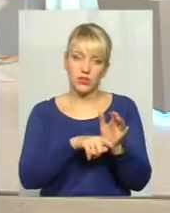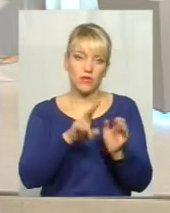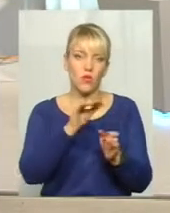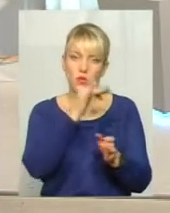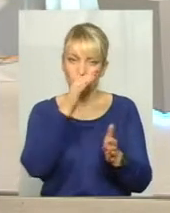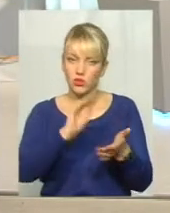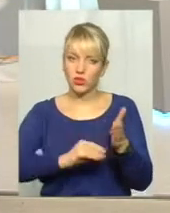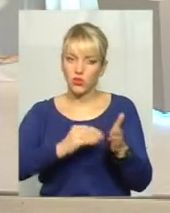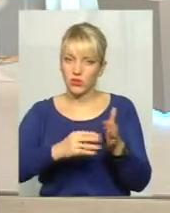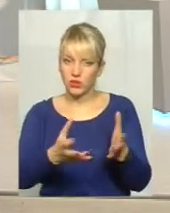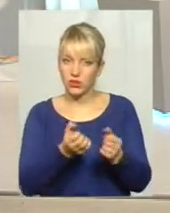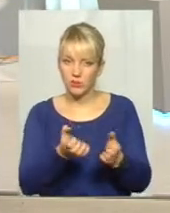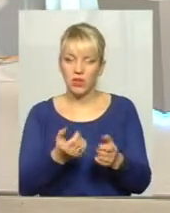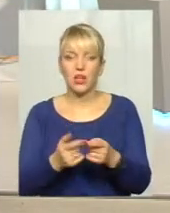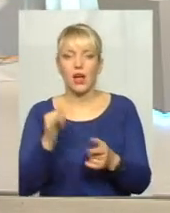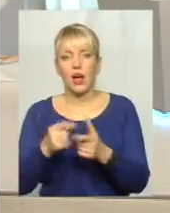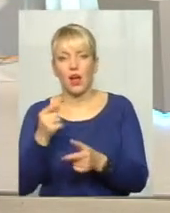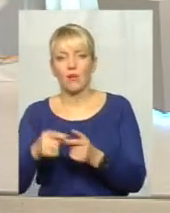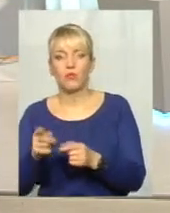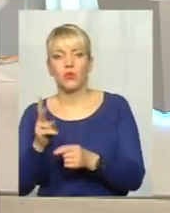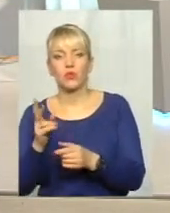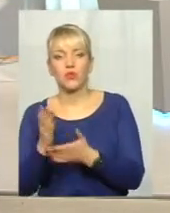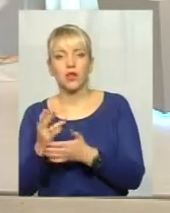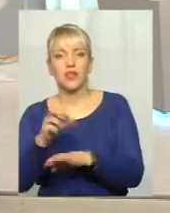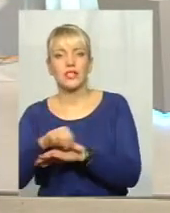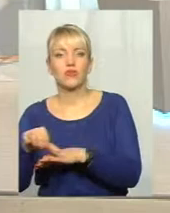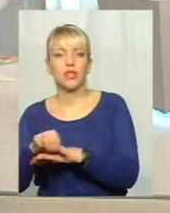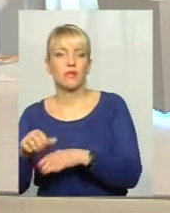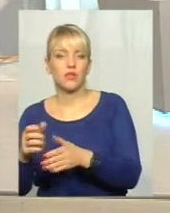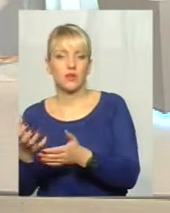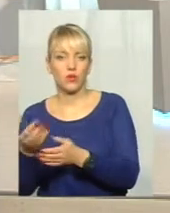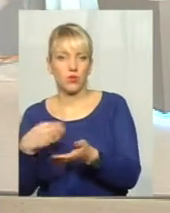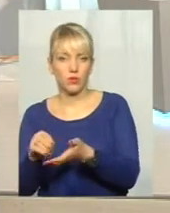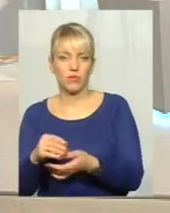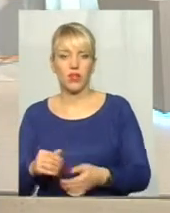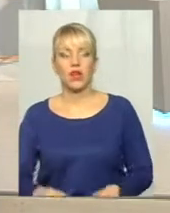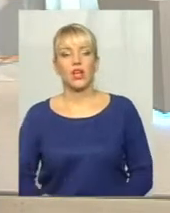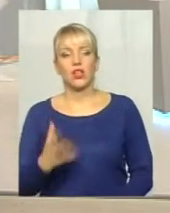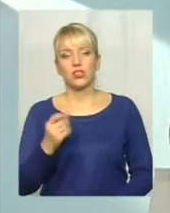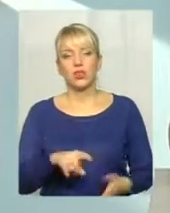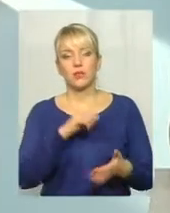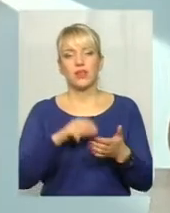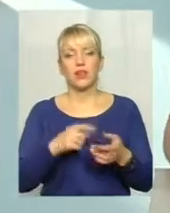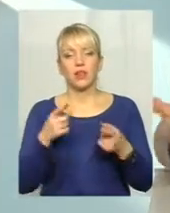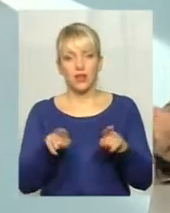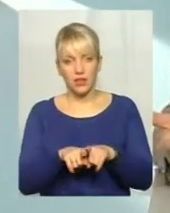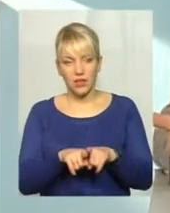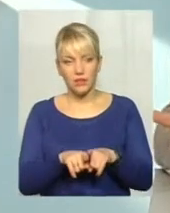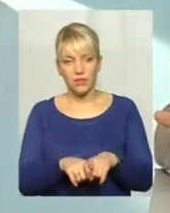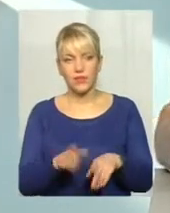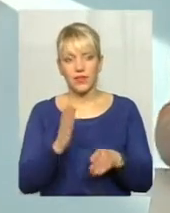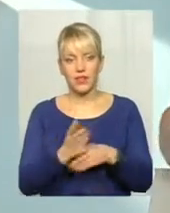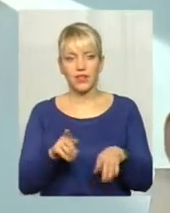іноземним виробником. Там ще велике питання по тому, що є в нас виробники, які торгують через, ну,